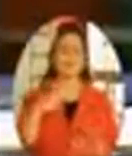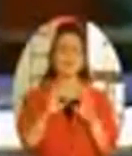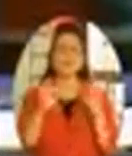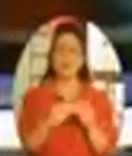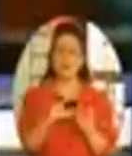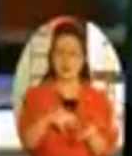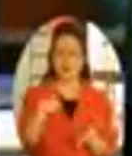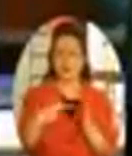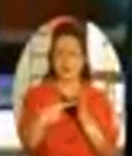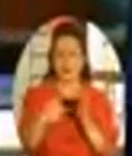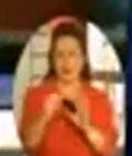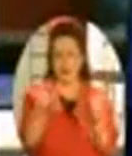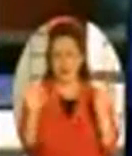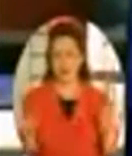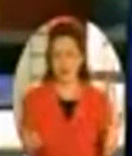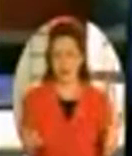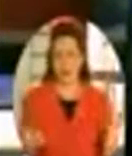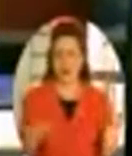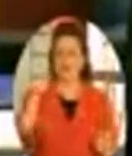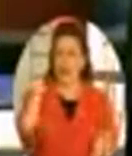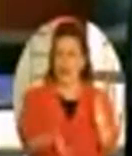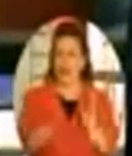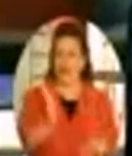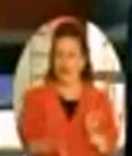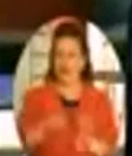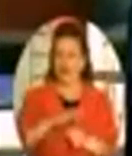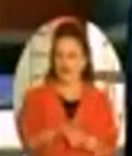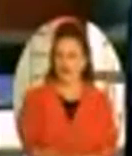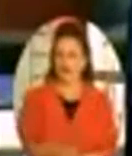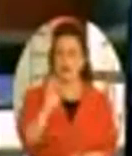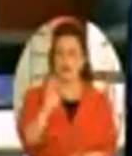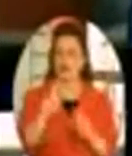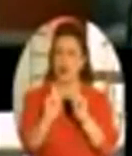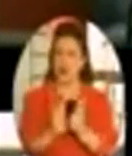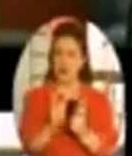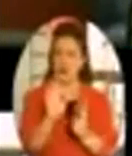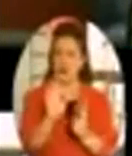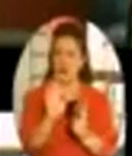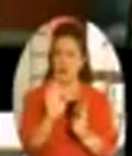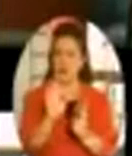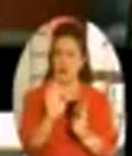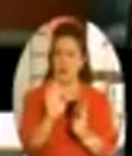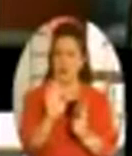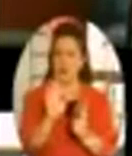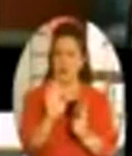התמונות שפתחנו בהן את המהדורה, התמונות של הלינץ'. יש כבר עצורים, יש חשודים, אבל...